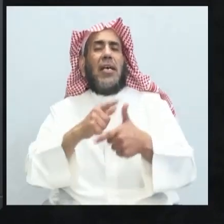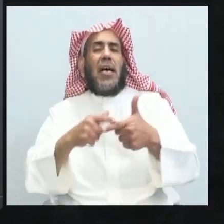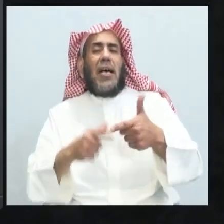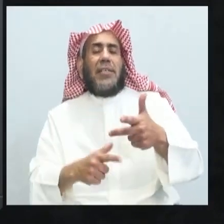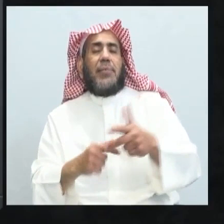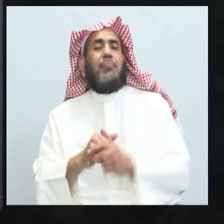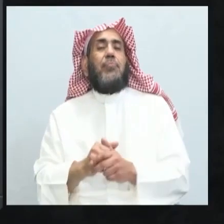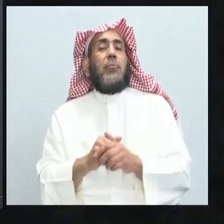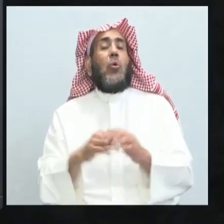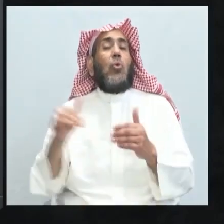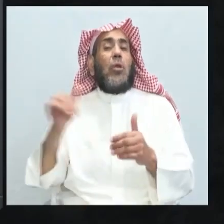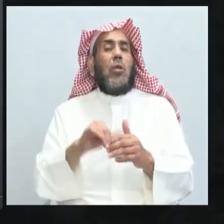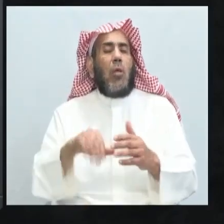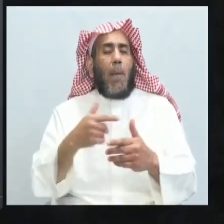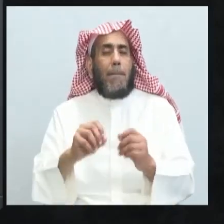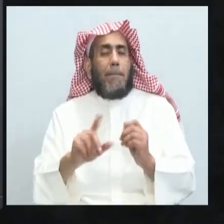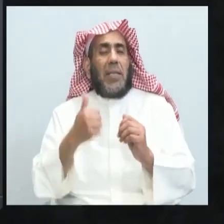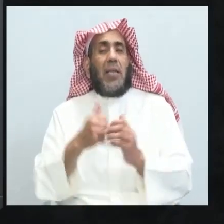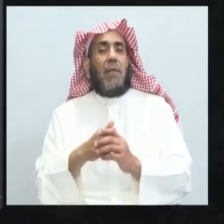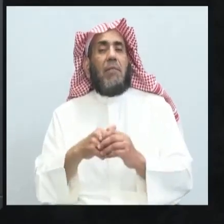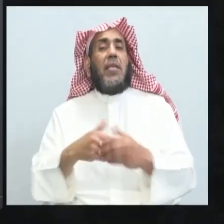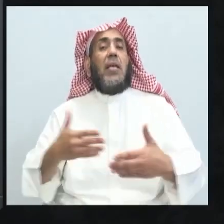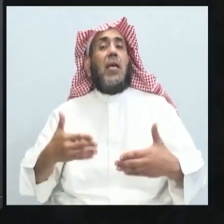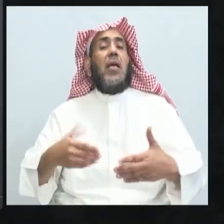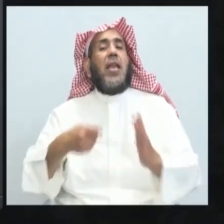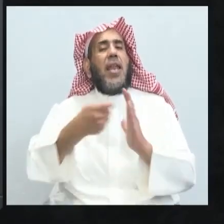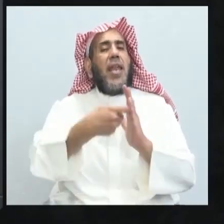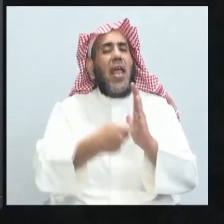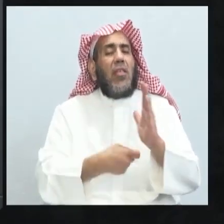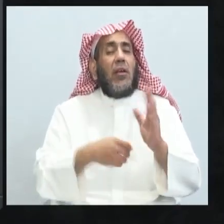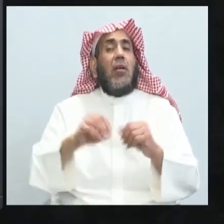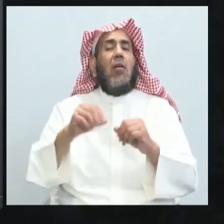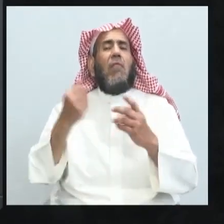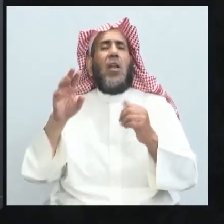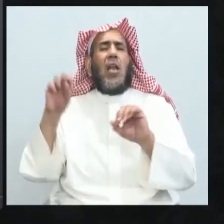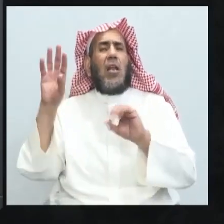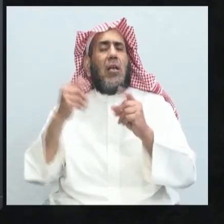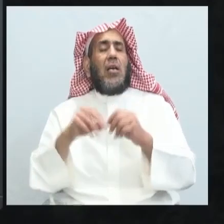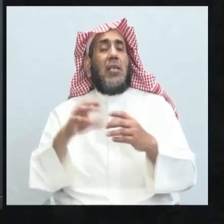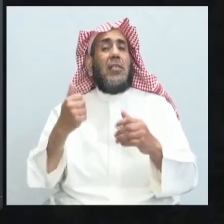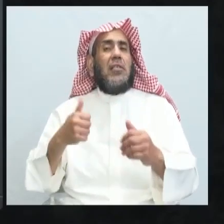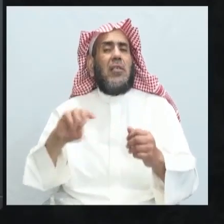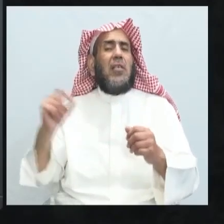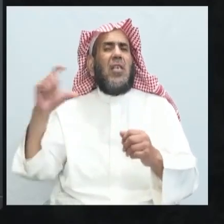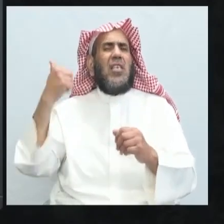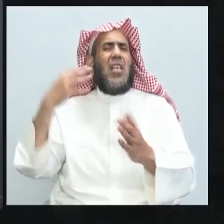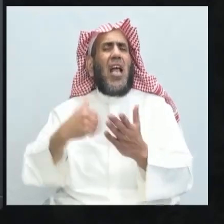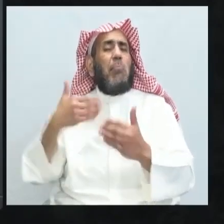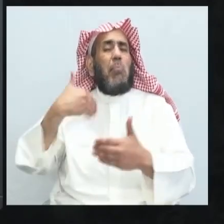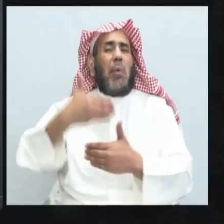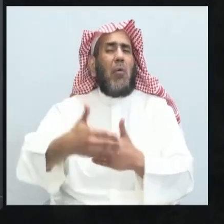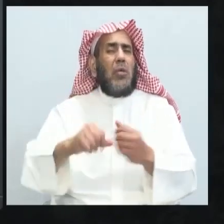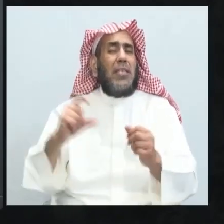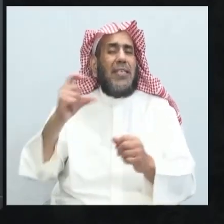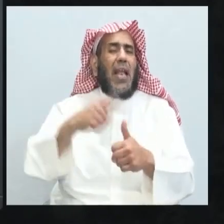عصر اتى اليه بدانا ايضا في النثر وقلنا ان النثر في العصر الجاهلي في العصر الاسلامي عفوا تميز بعد نزول القران